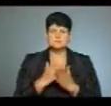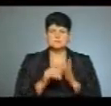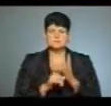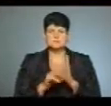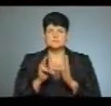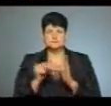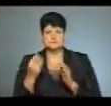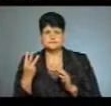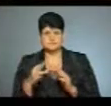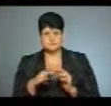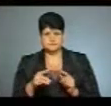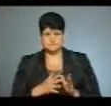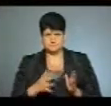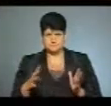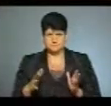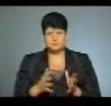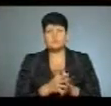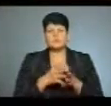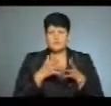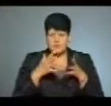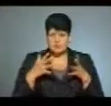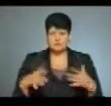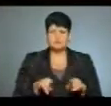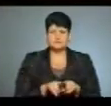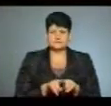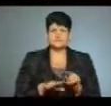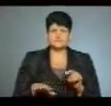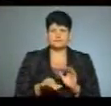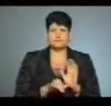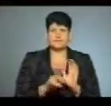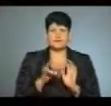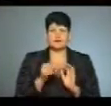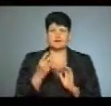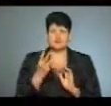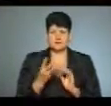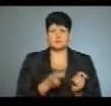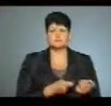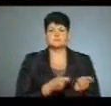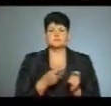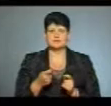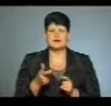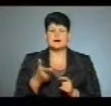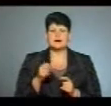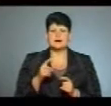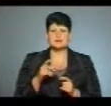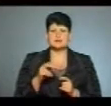метри. Ми її розширюємо на таку саму площу, 6 на 3. Ми завезли